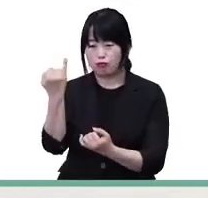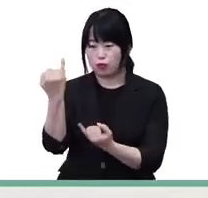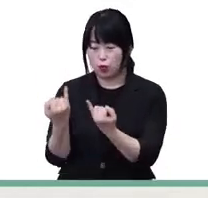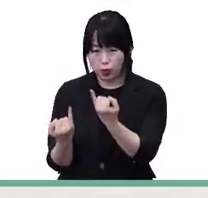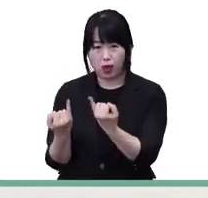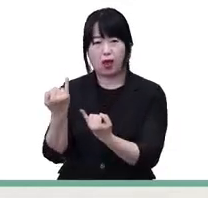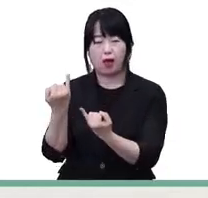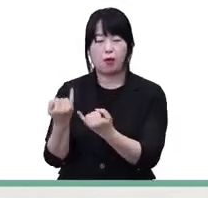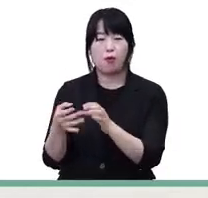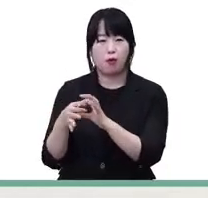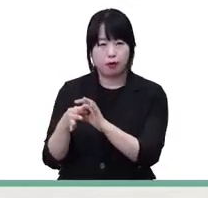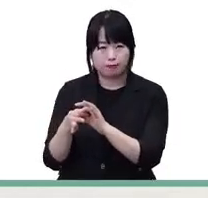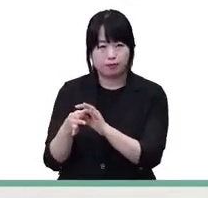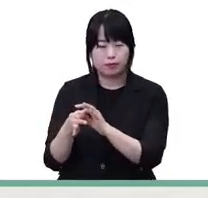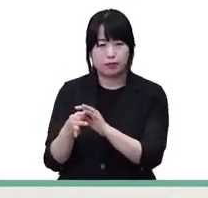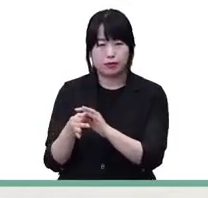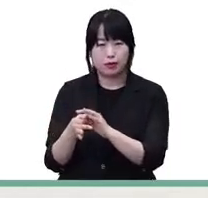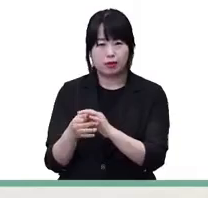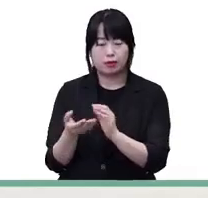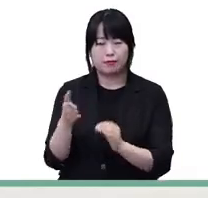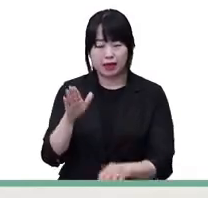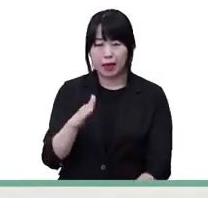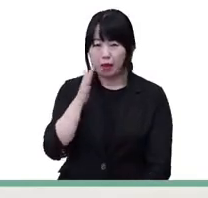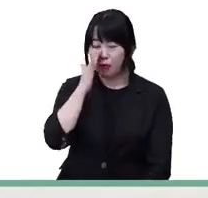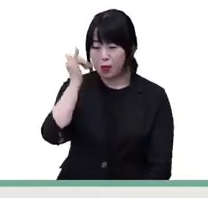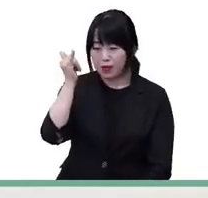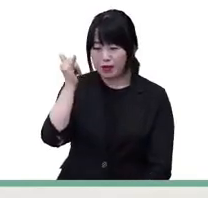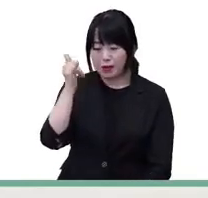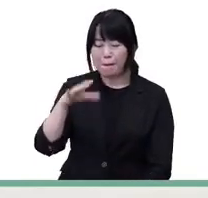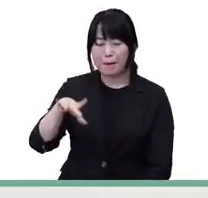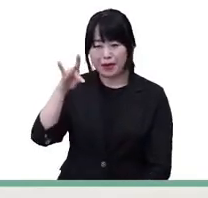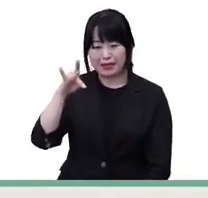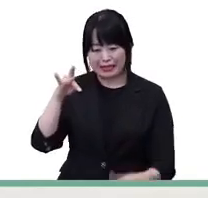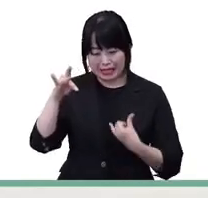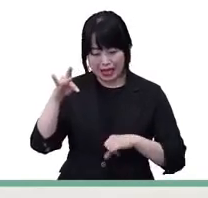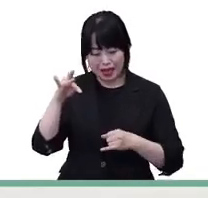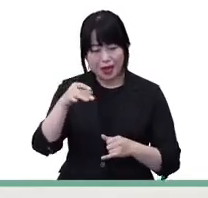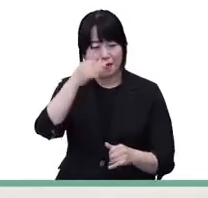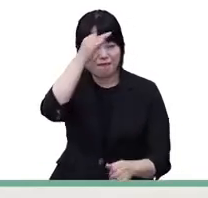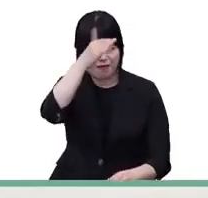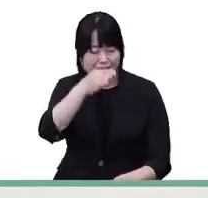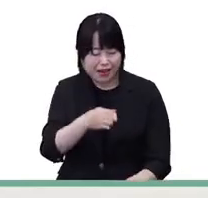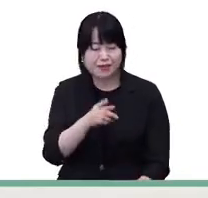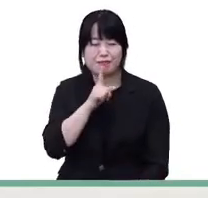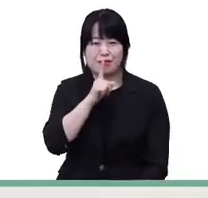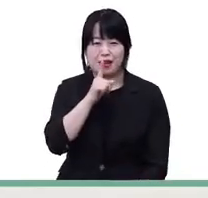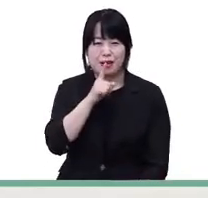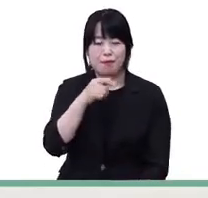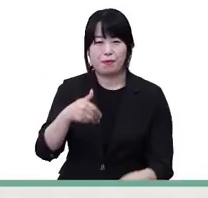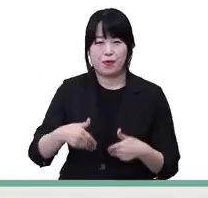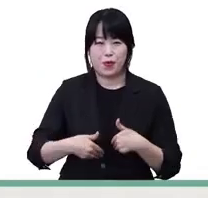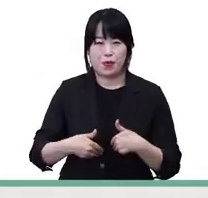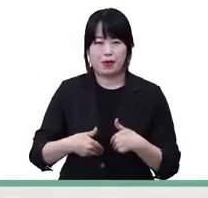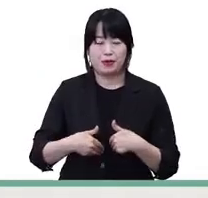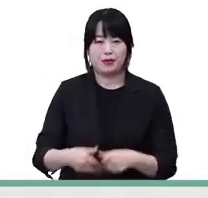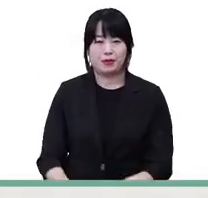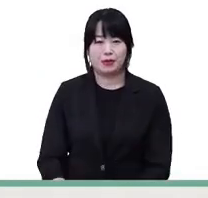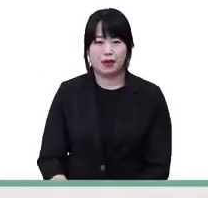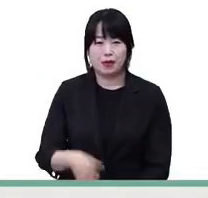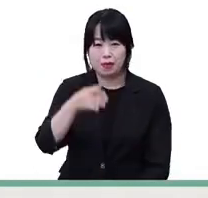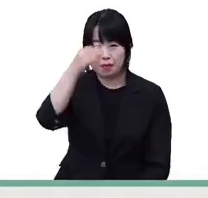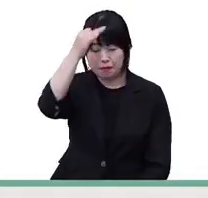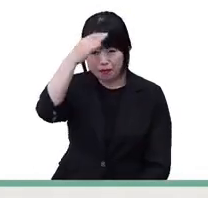갈등이 있을 때요. 부모가 먼저 뭐 미안하다고 표현하는 거, 사과하는 거, 그리고 상대방의 사과를